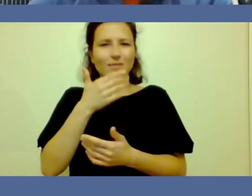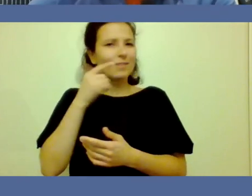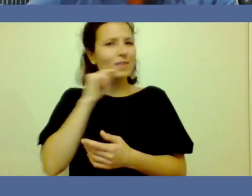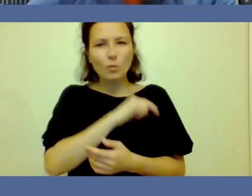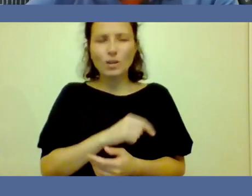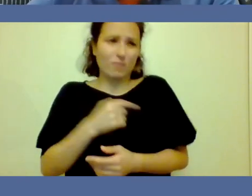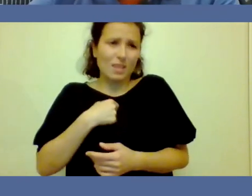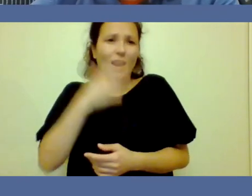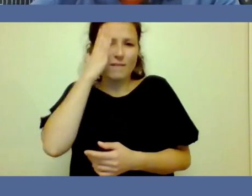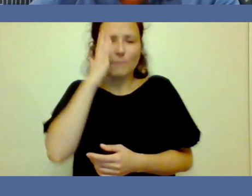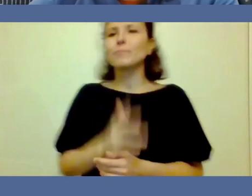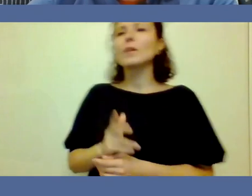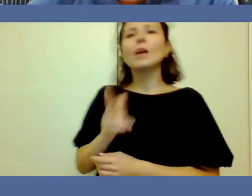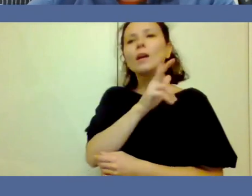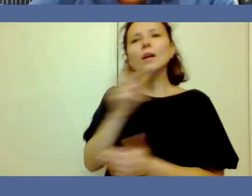Każdy może zabić.